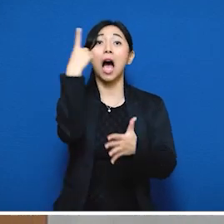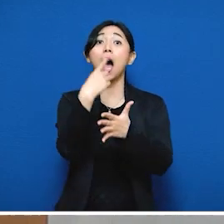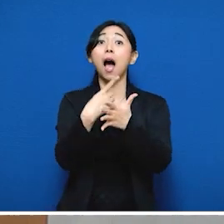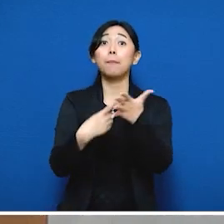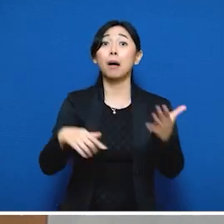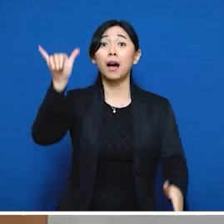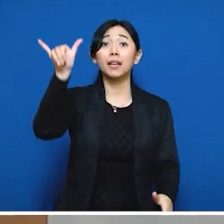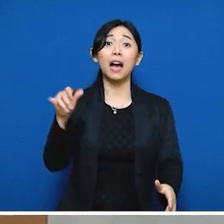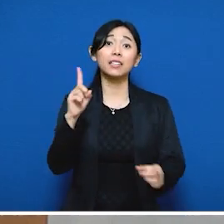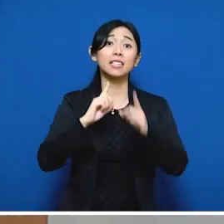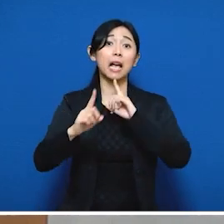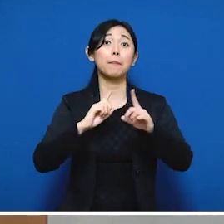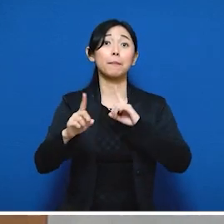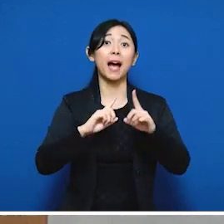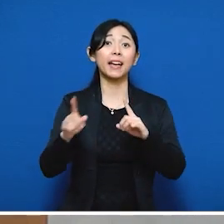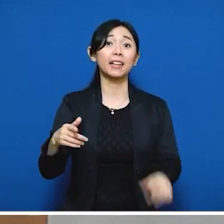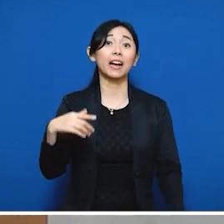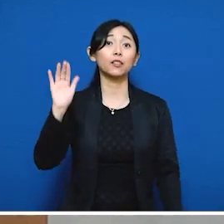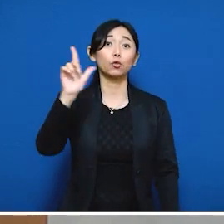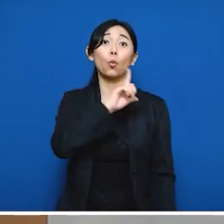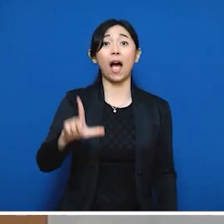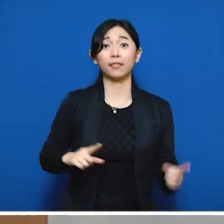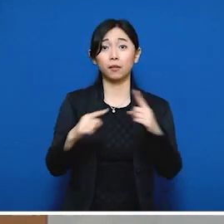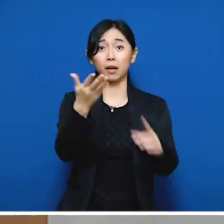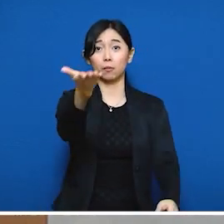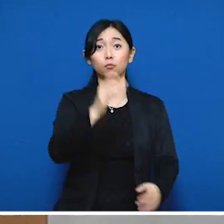"apakah yang disampaikannya kepadamu?